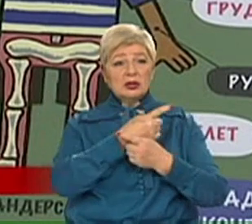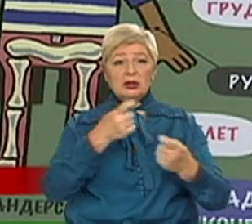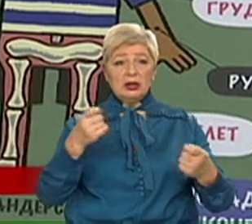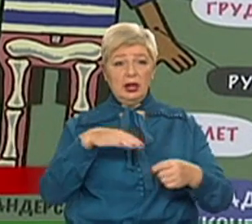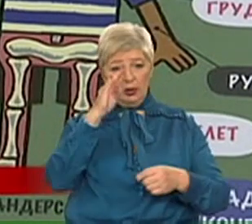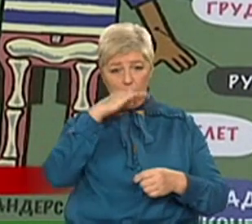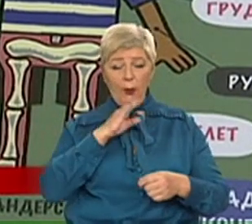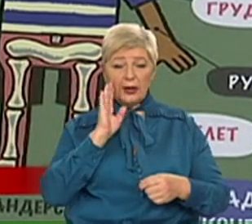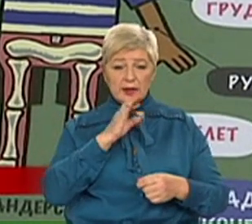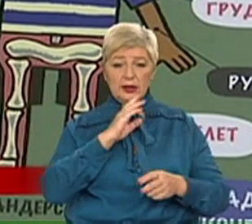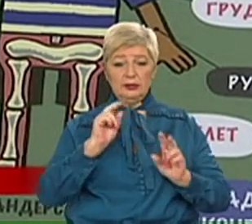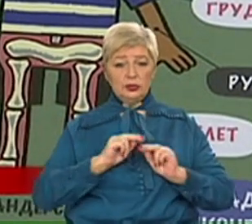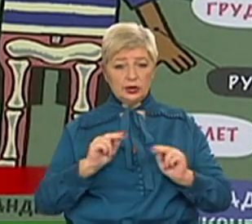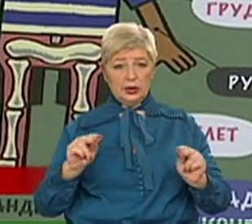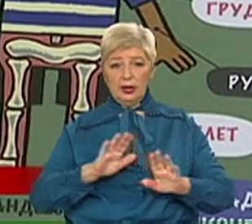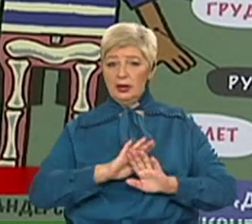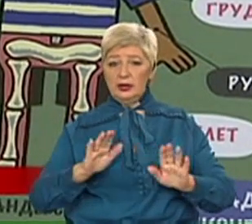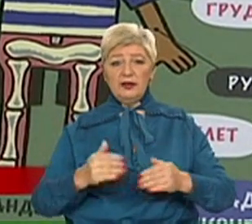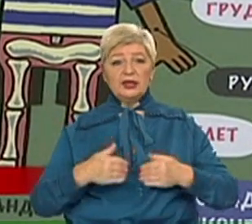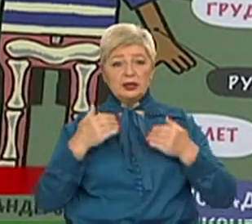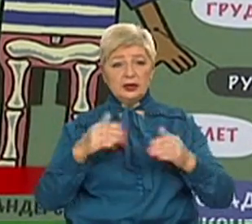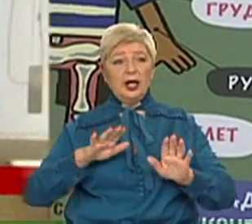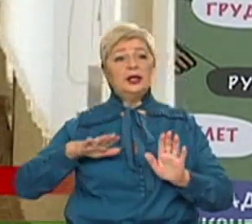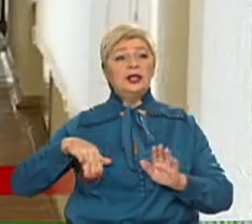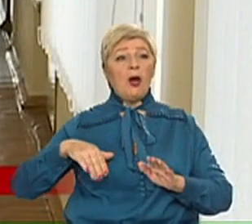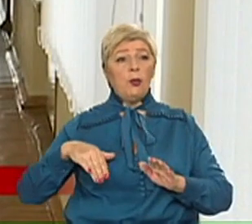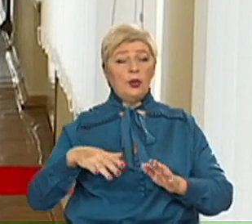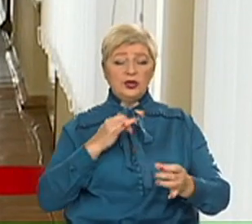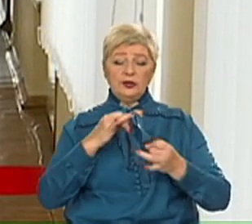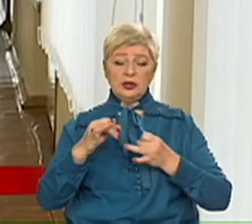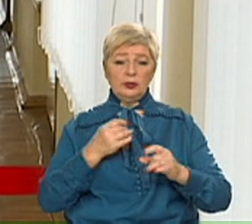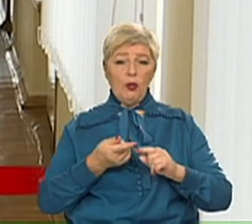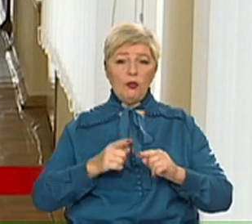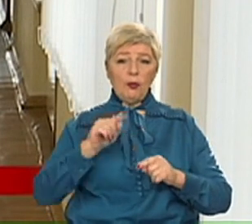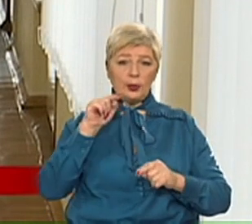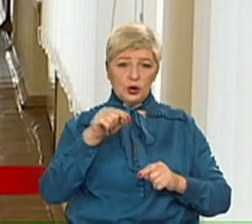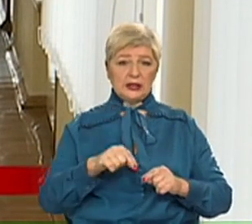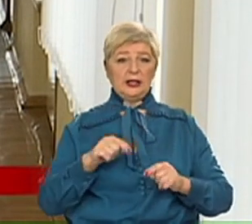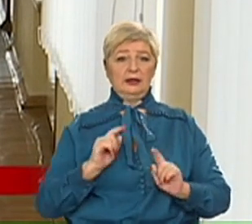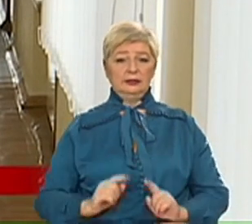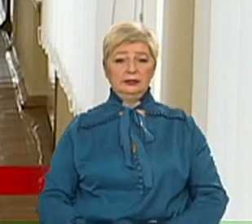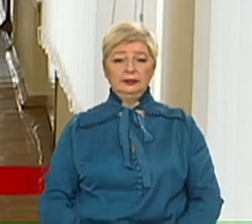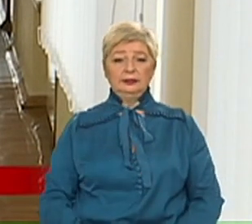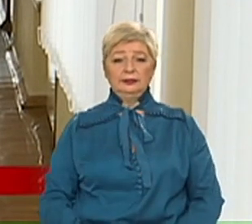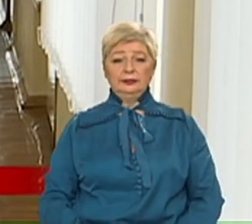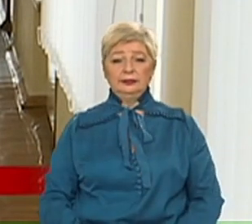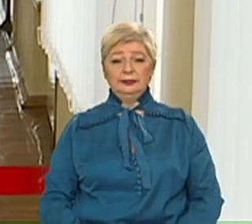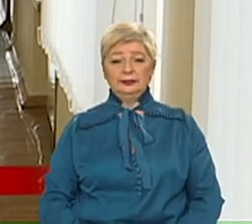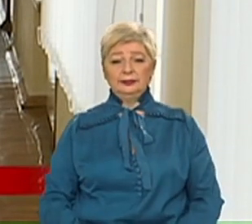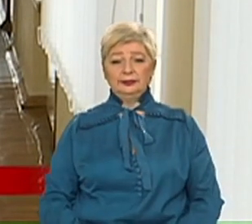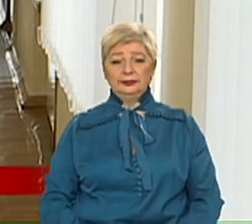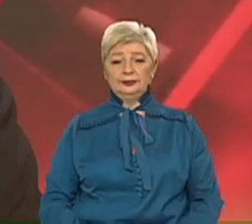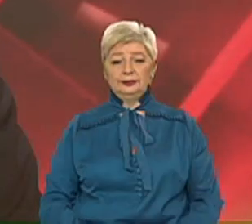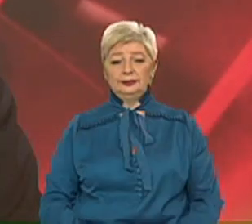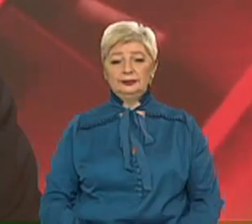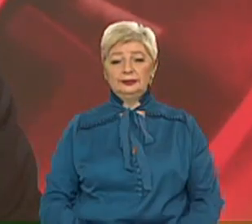та вчителів не відкладати на потім розмову про це. Людмила Литвиненко, Євген Дрозд.